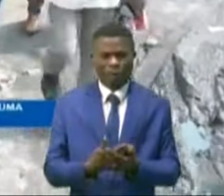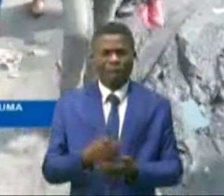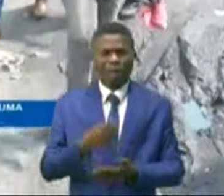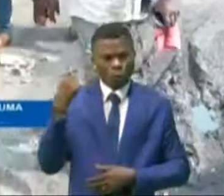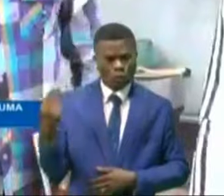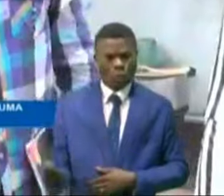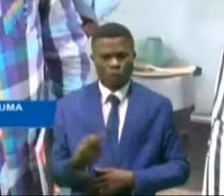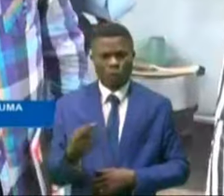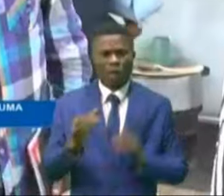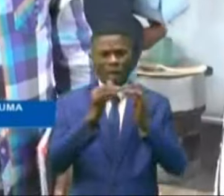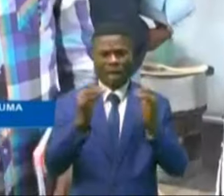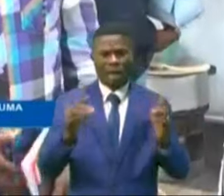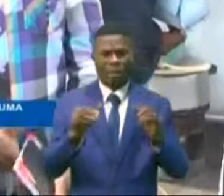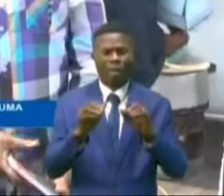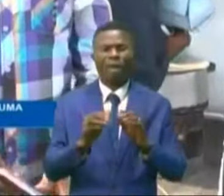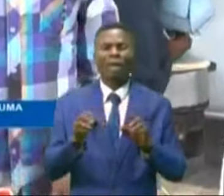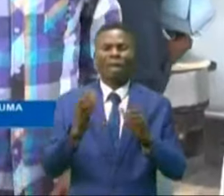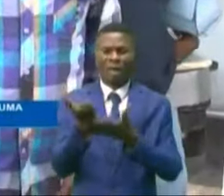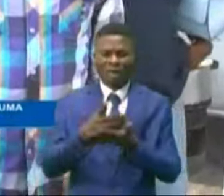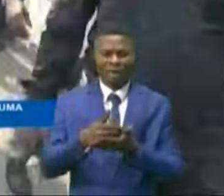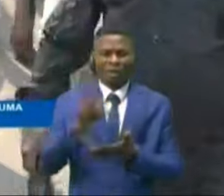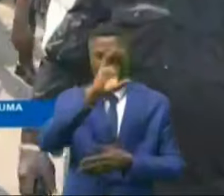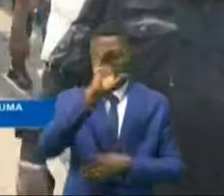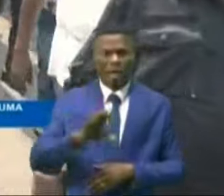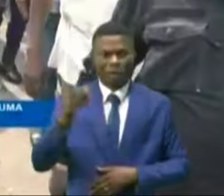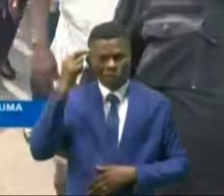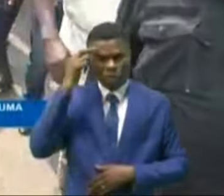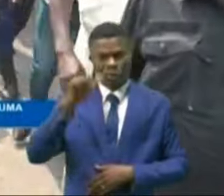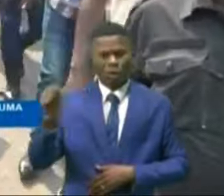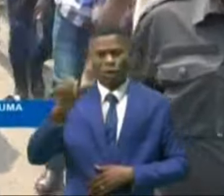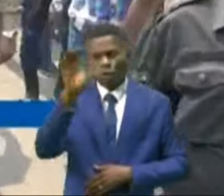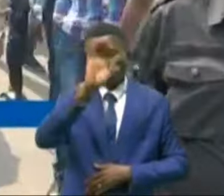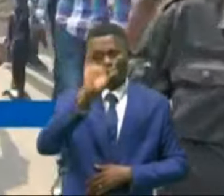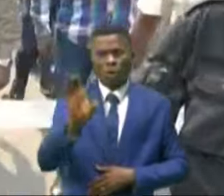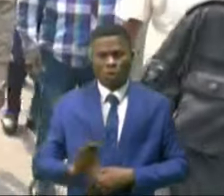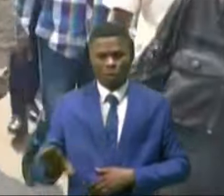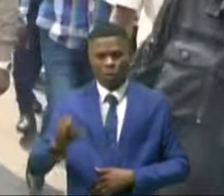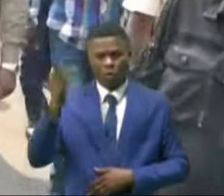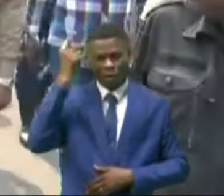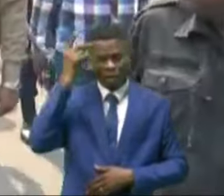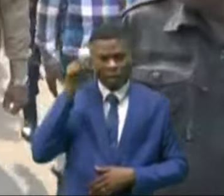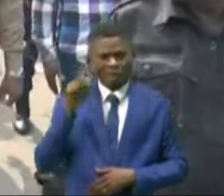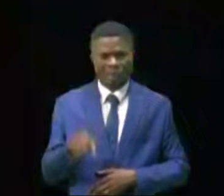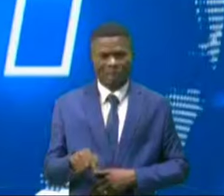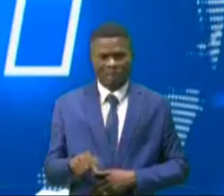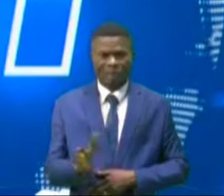le calme et la paix reviennent à Ndjili et d'autres communes de la capitale.